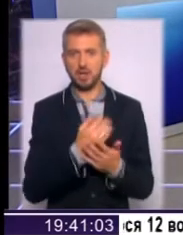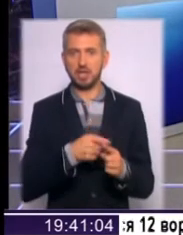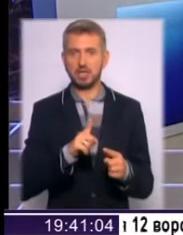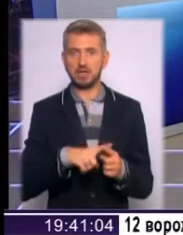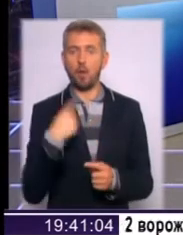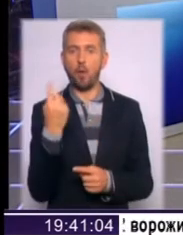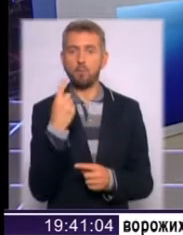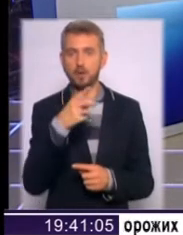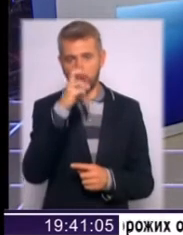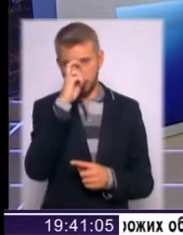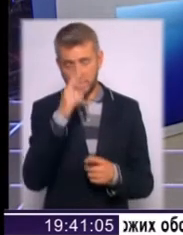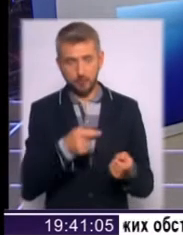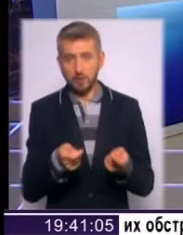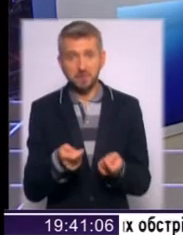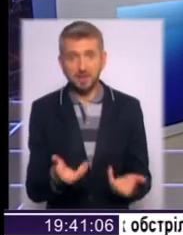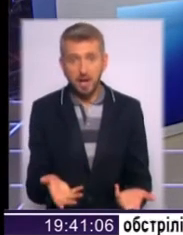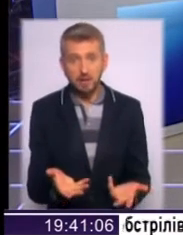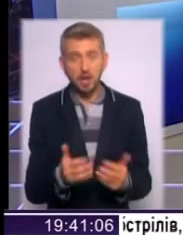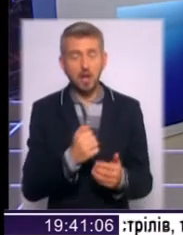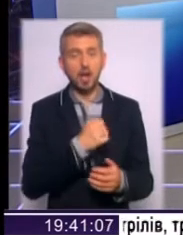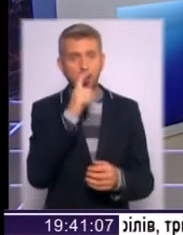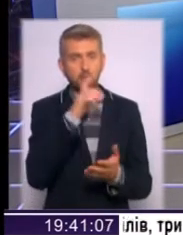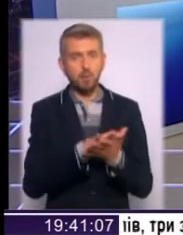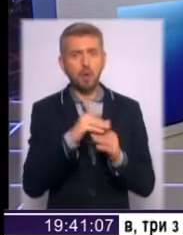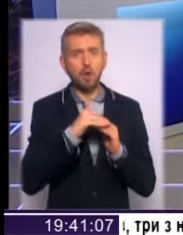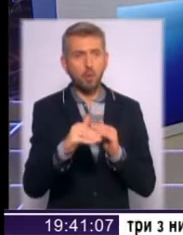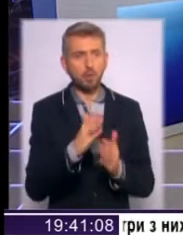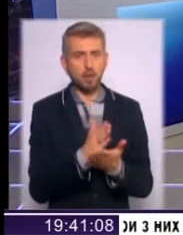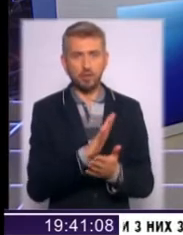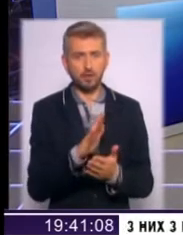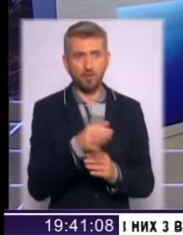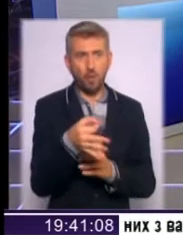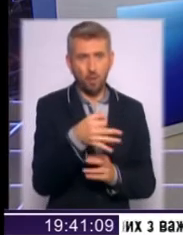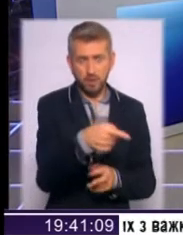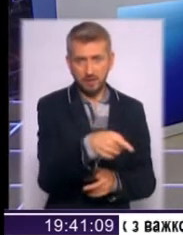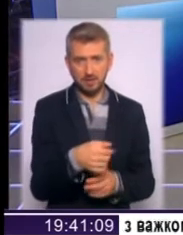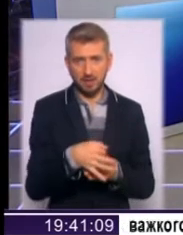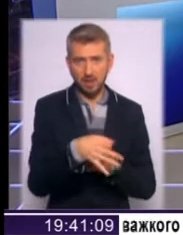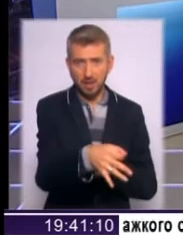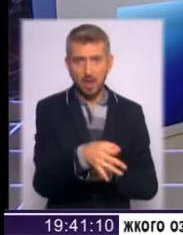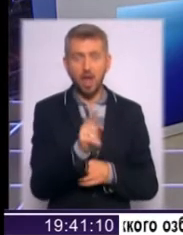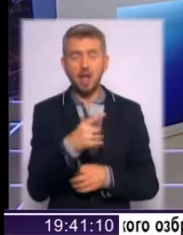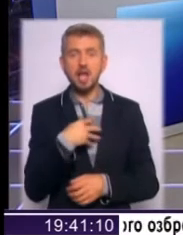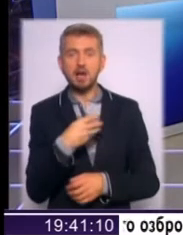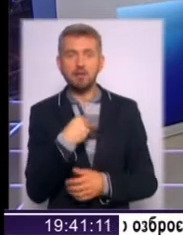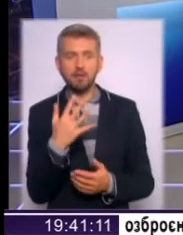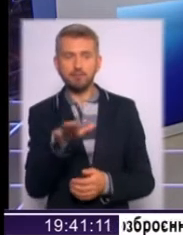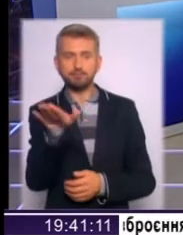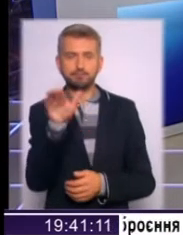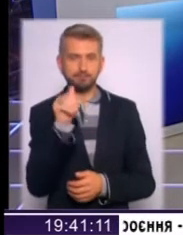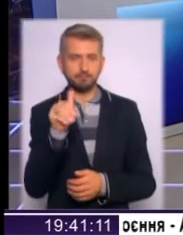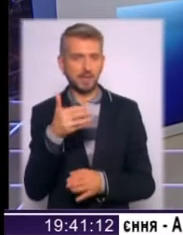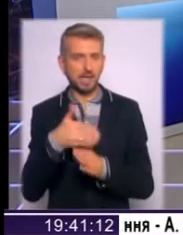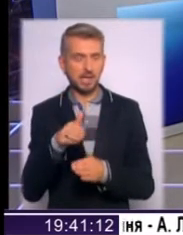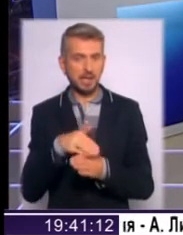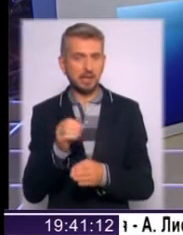юрисдикція обласної державної адміністрації. Так. Полігон знаходиться не в його компетенції. В області, так. Але Львів залучив кредит